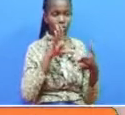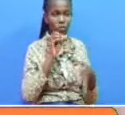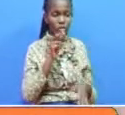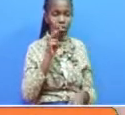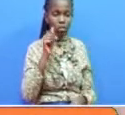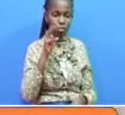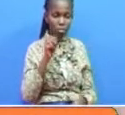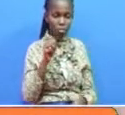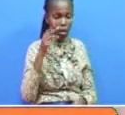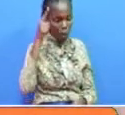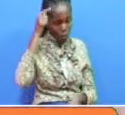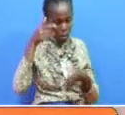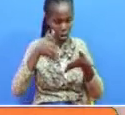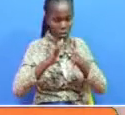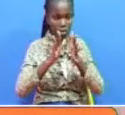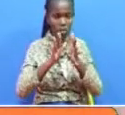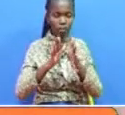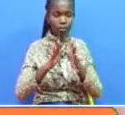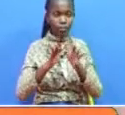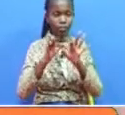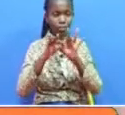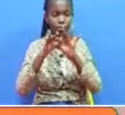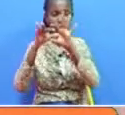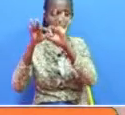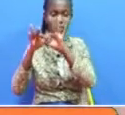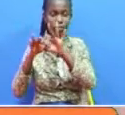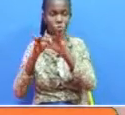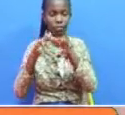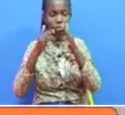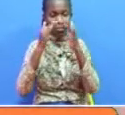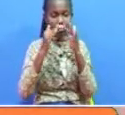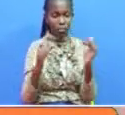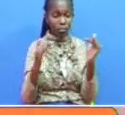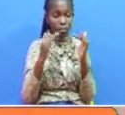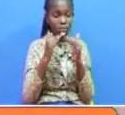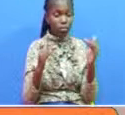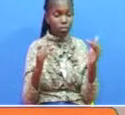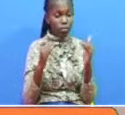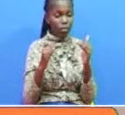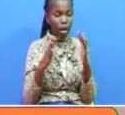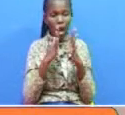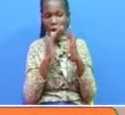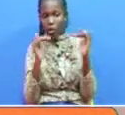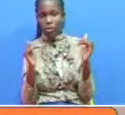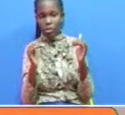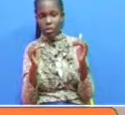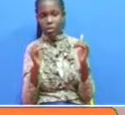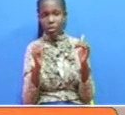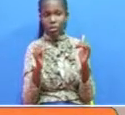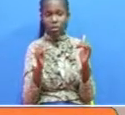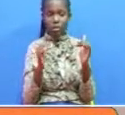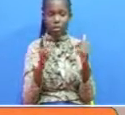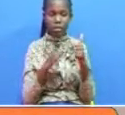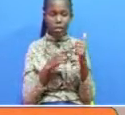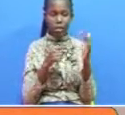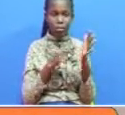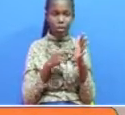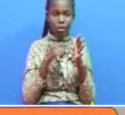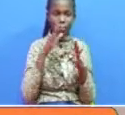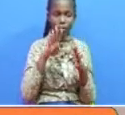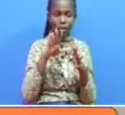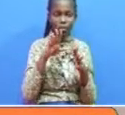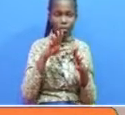mpya za lami. Tumeunganisha nyumba milioni 6.5 na